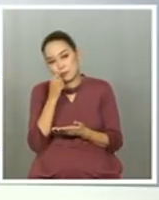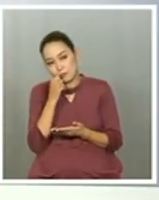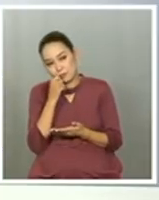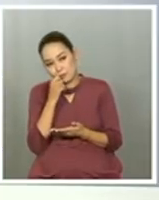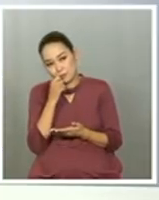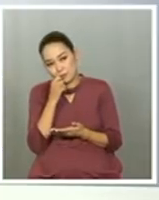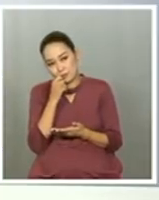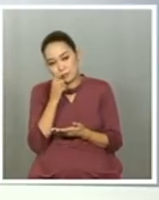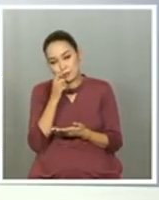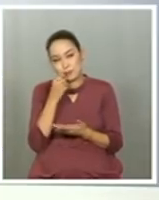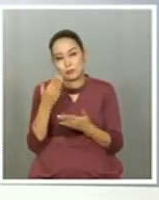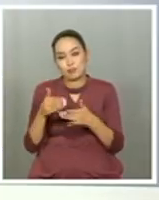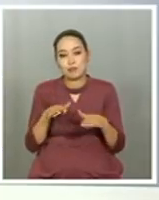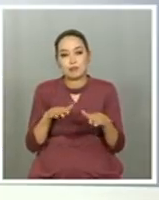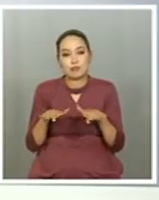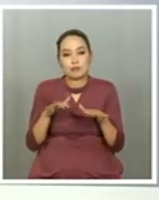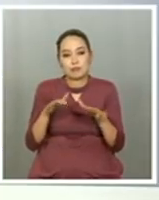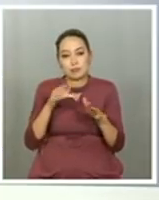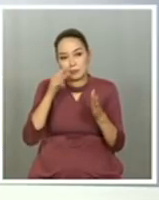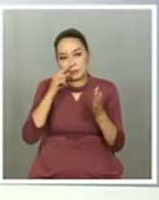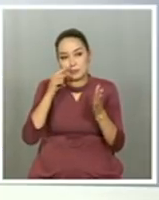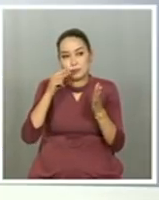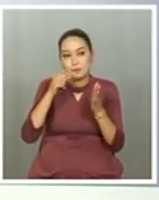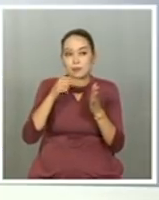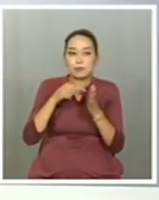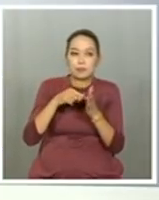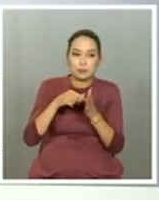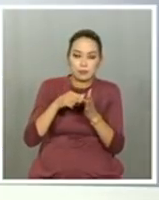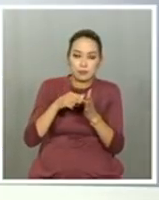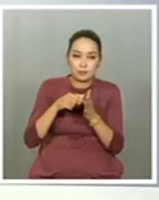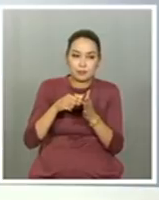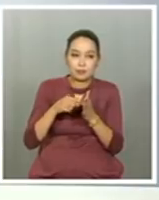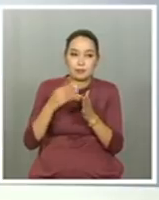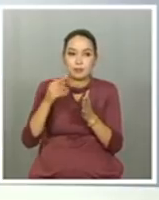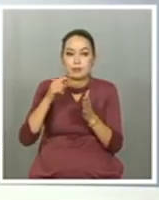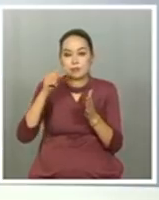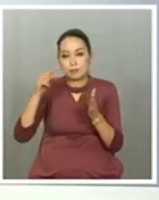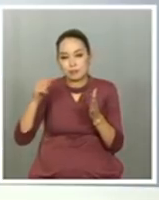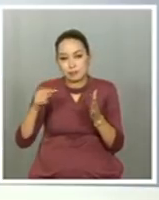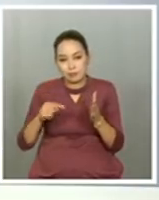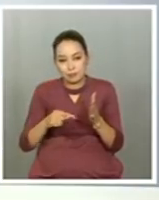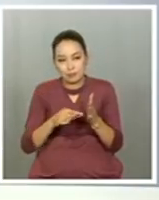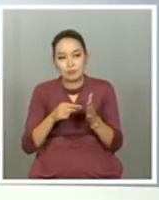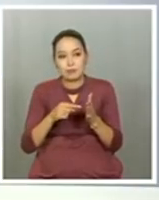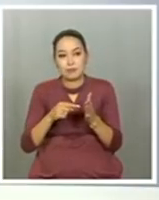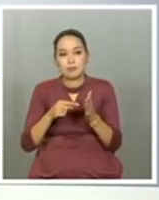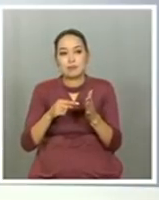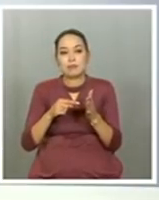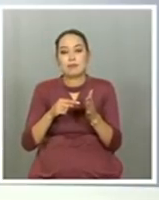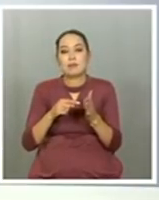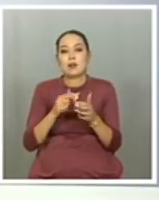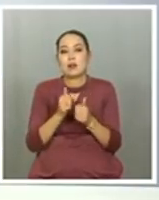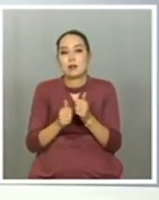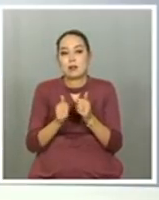аталық тозаң қабынан және аталық жіпшесінен тұрады. Әр өсімдікте